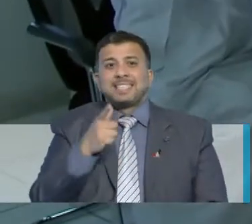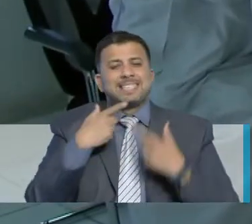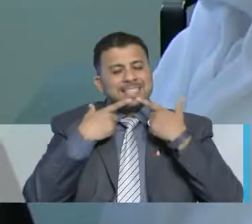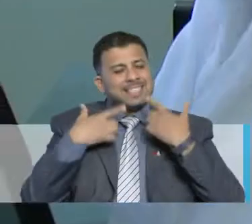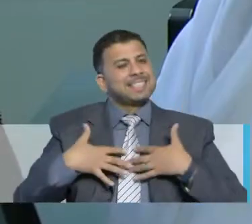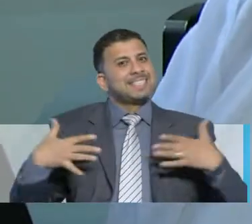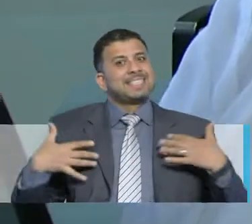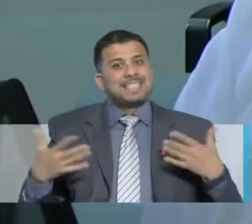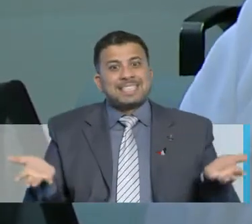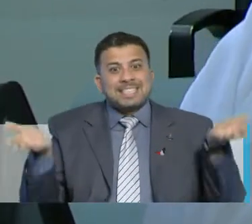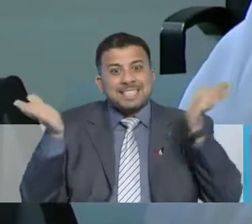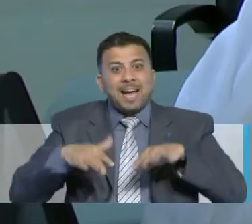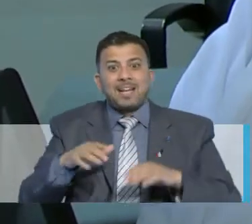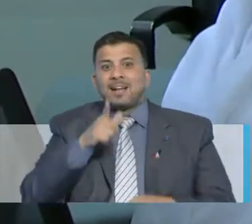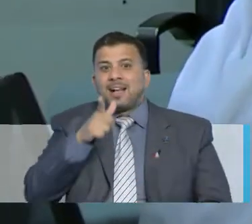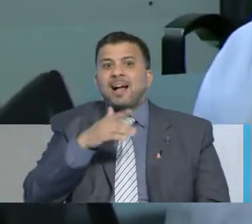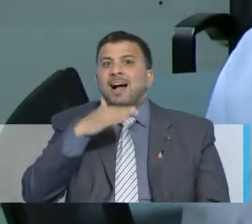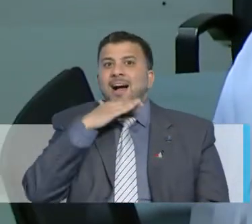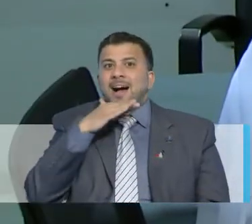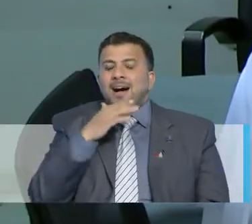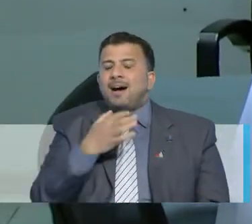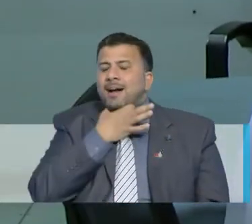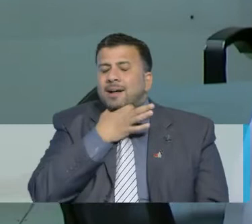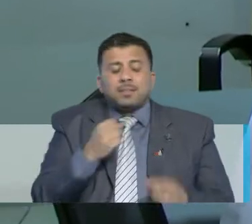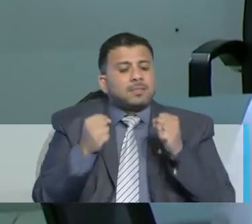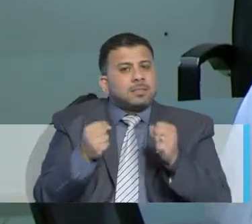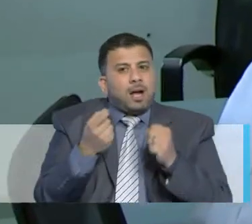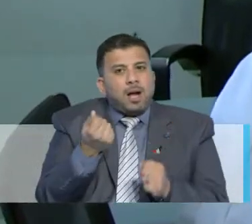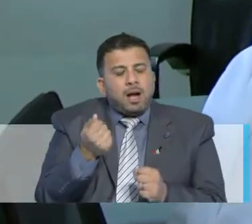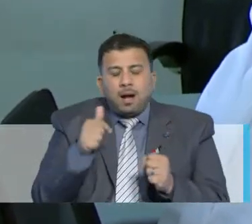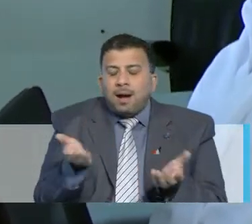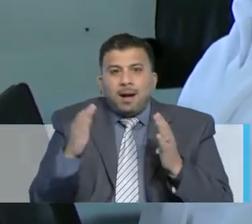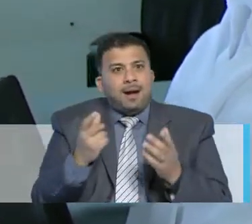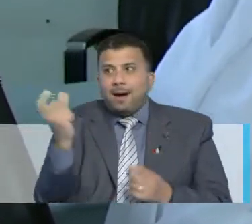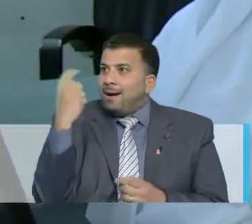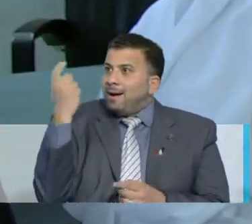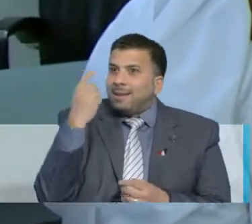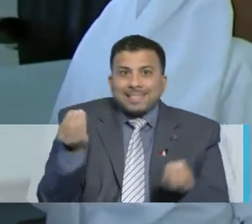المكرمة التي أزالت الأعباء الحياتية ومتطلباتها الكثيرة.